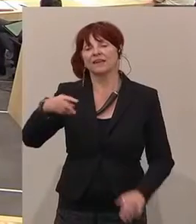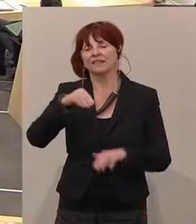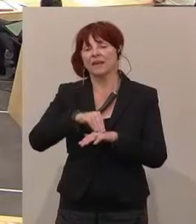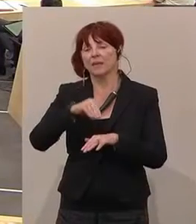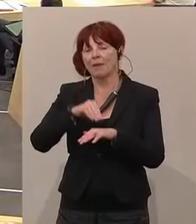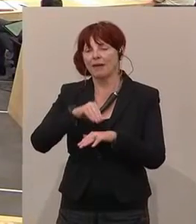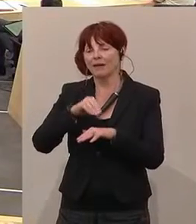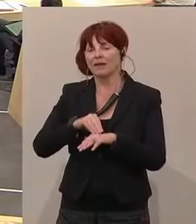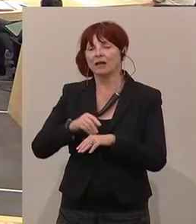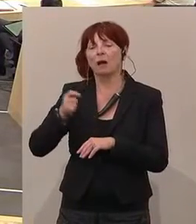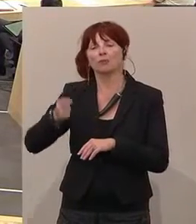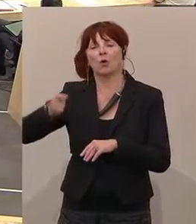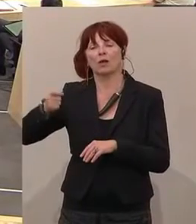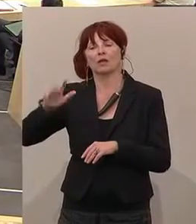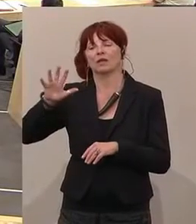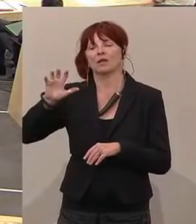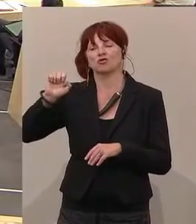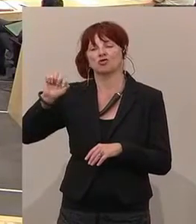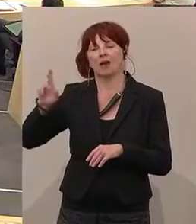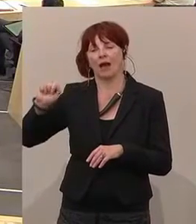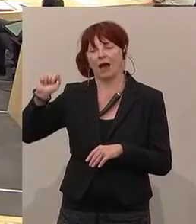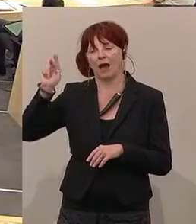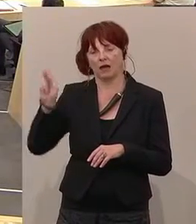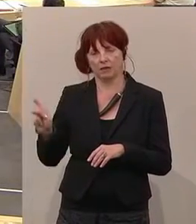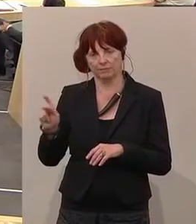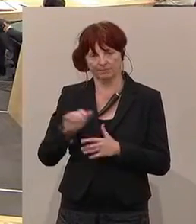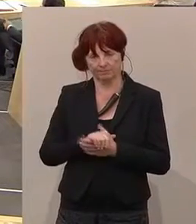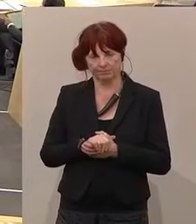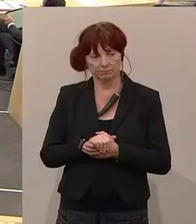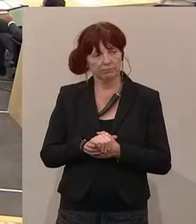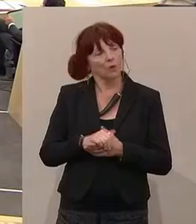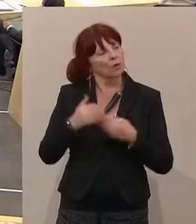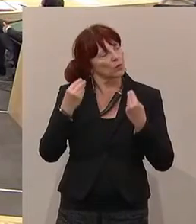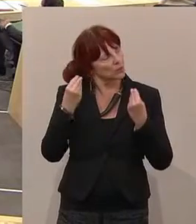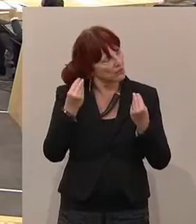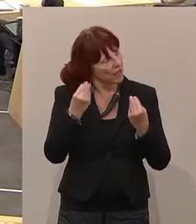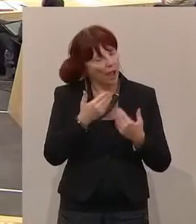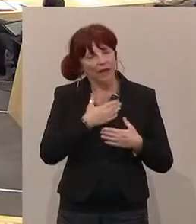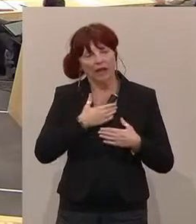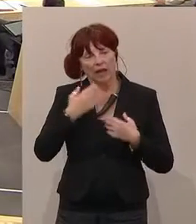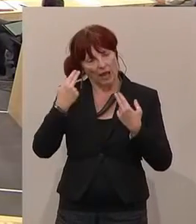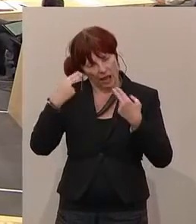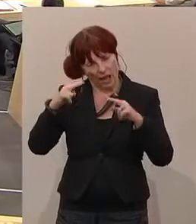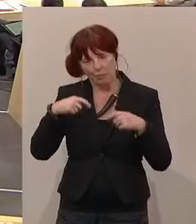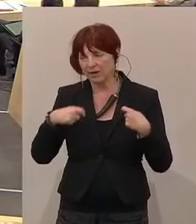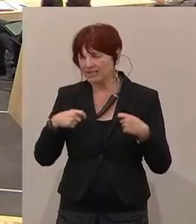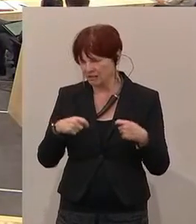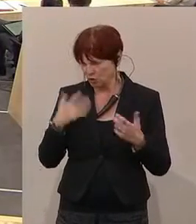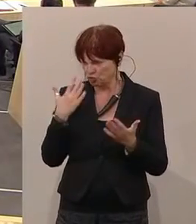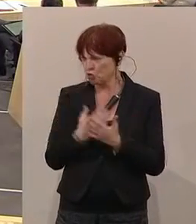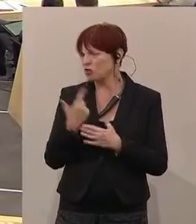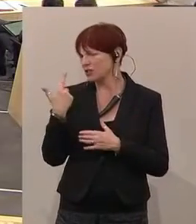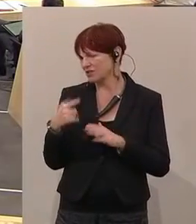und Anwalt ist Nicolas Scherak von den NEOS. Danke, Herr Präsident. Ja, wir haben schon gehört, es sind im Wesentlichen zwei